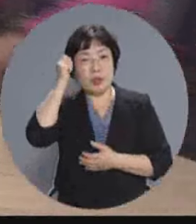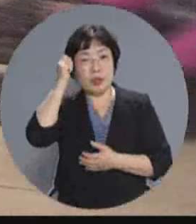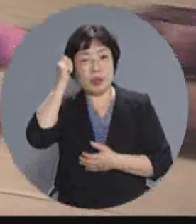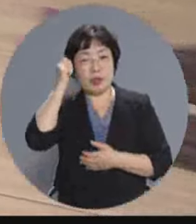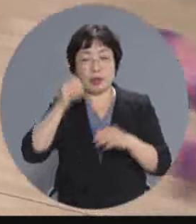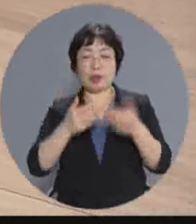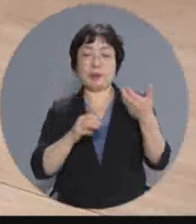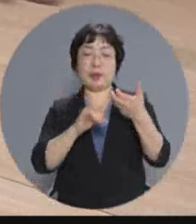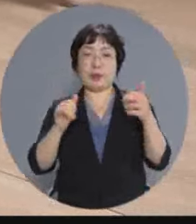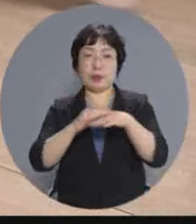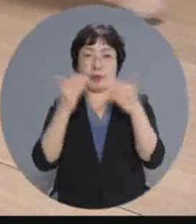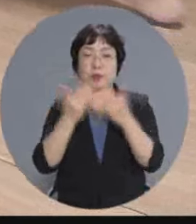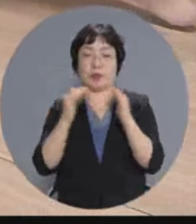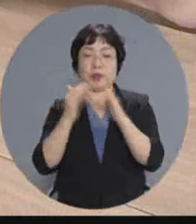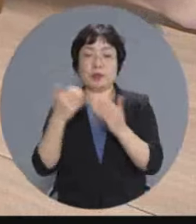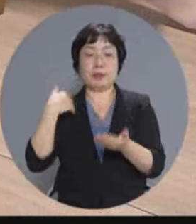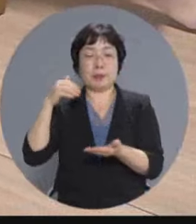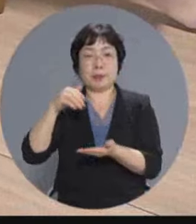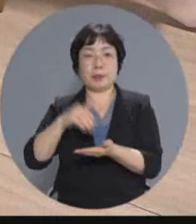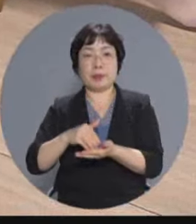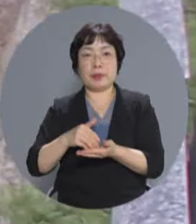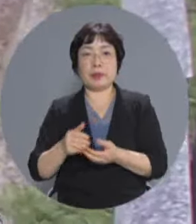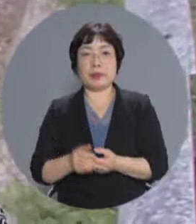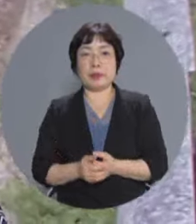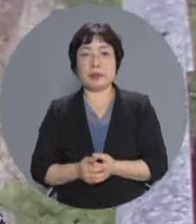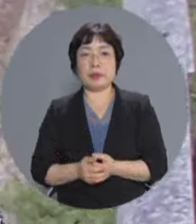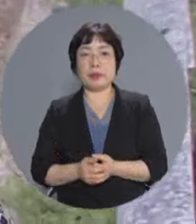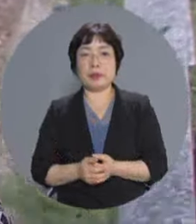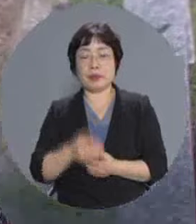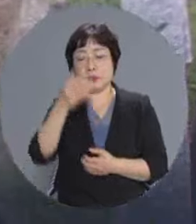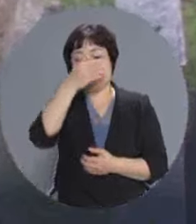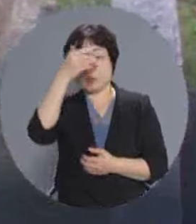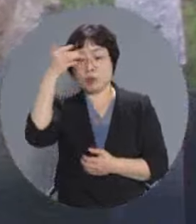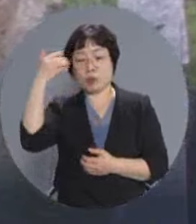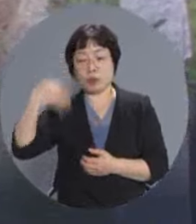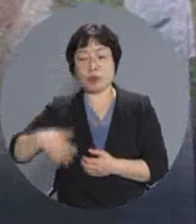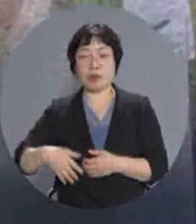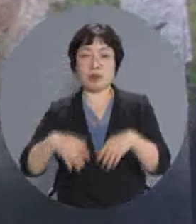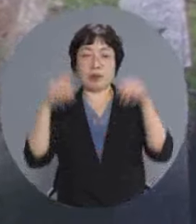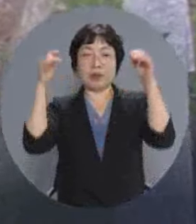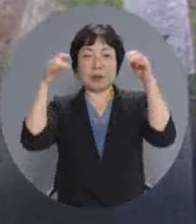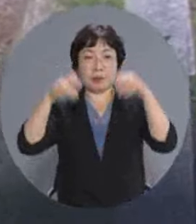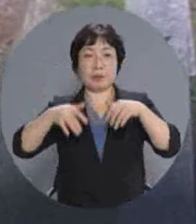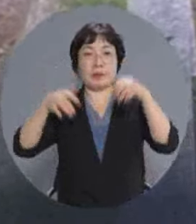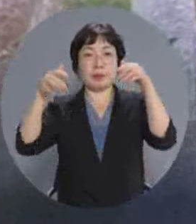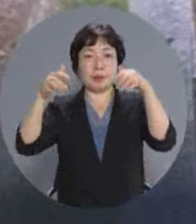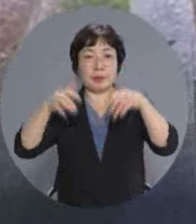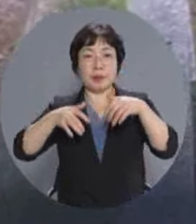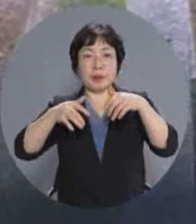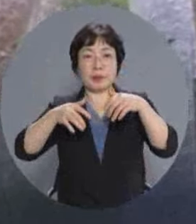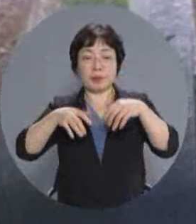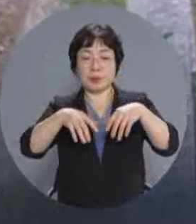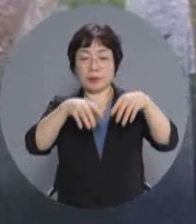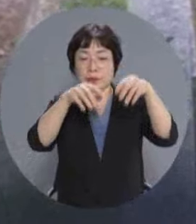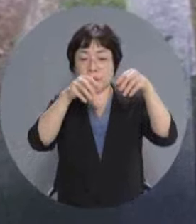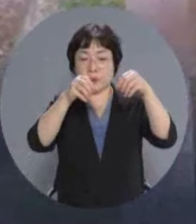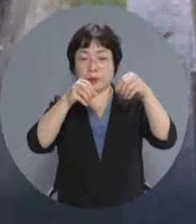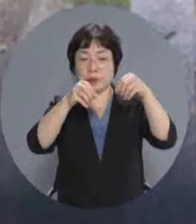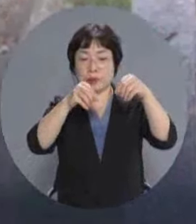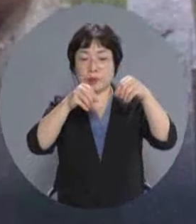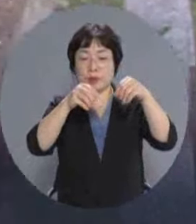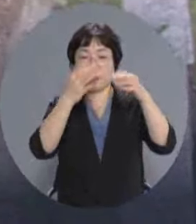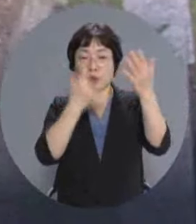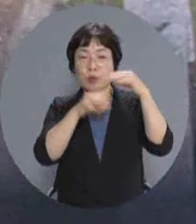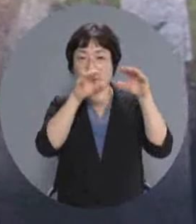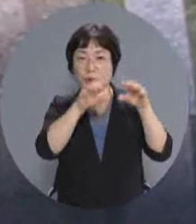80여 명의 주민들은 집으로 돌아갔습니다. 아니, 다행히 비가 와서 꺼지기 다행이지 지금 비가